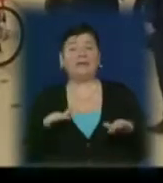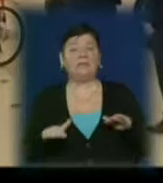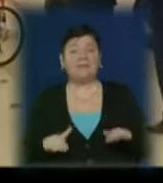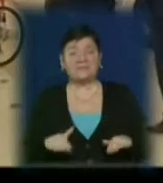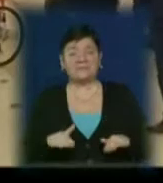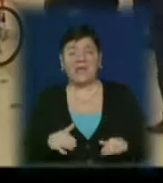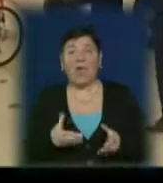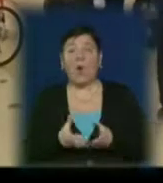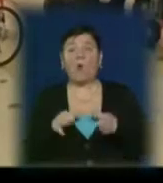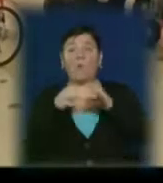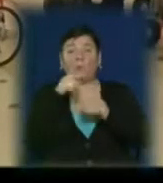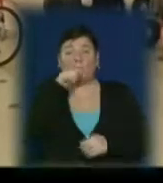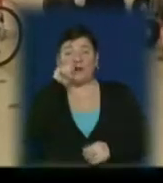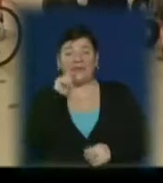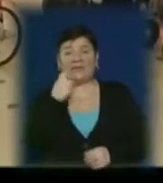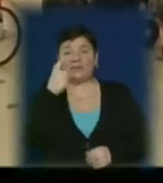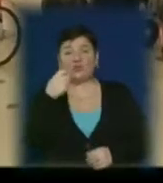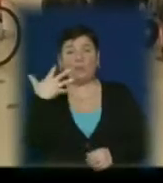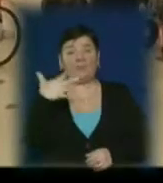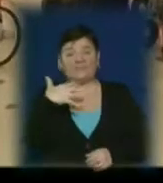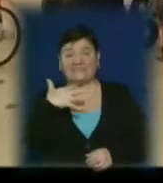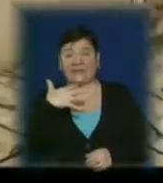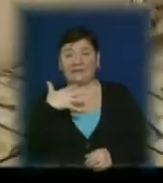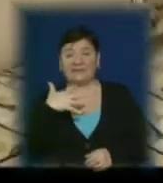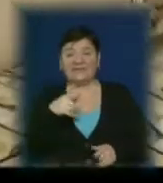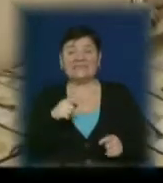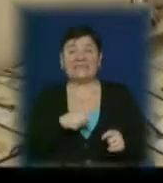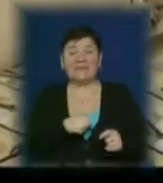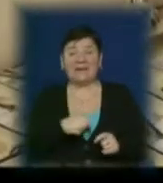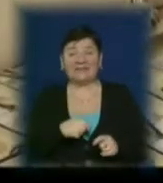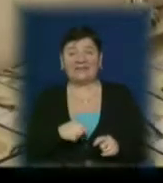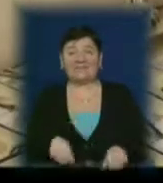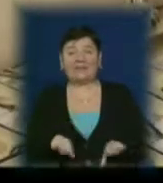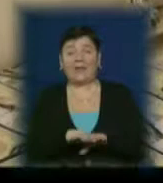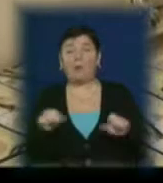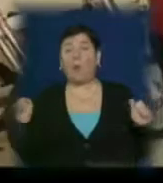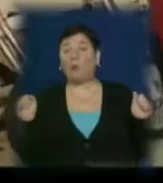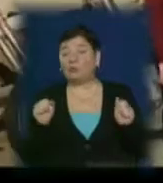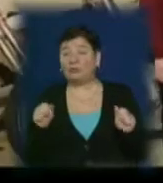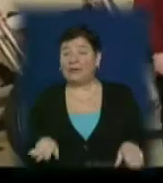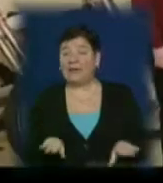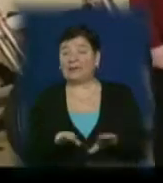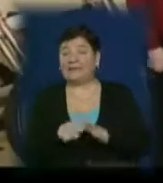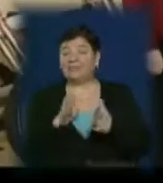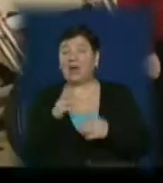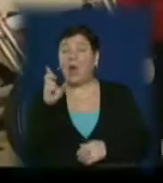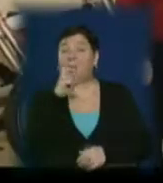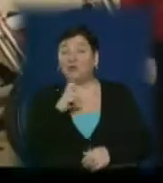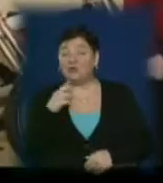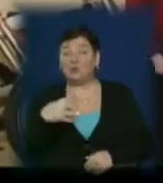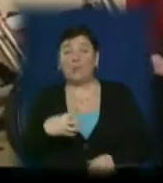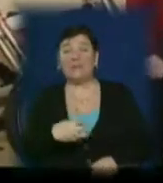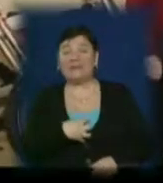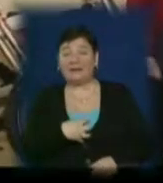Кубку України у класі 150 кубічних сантиметрів з рідинним охолодженням, а також бронзову медаль